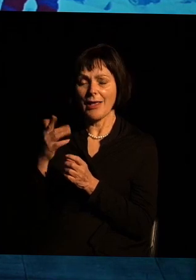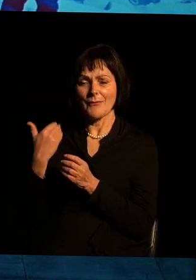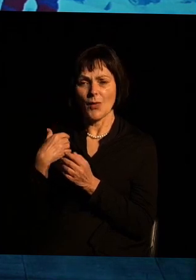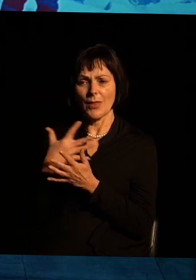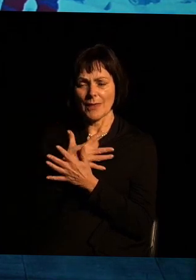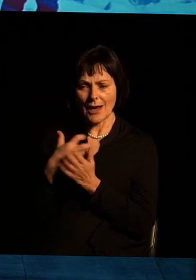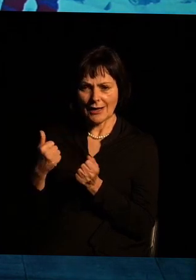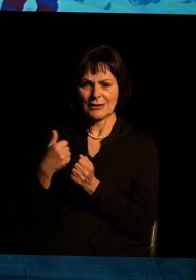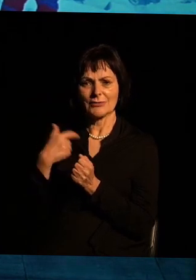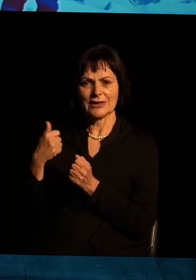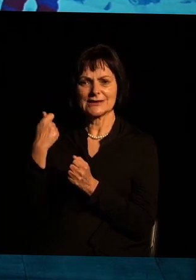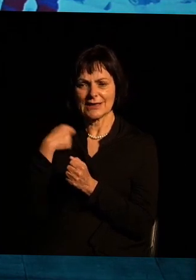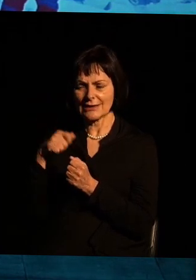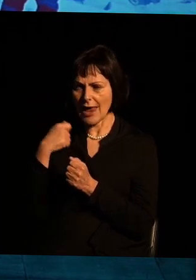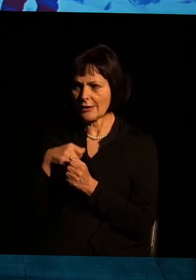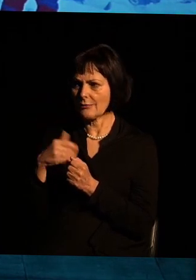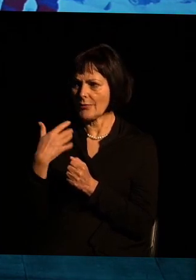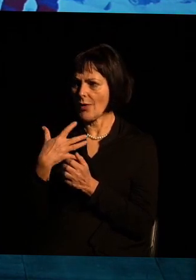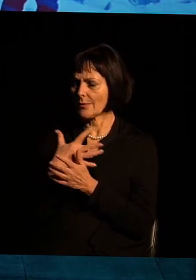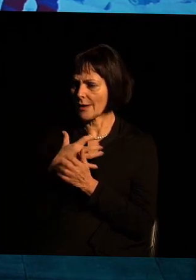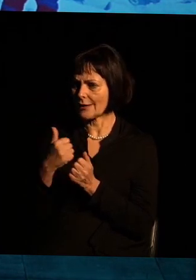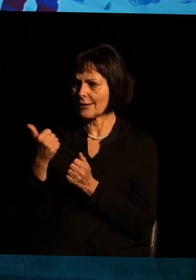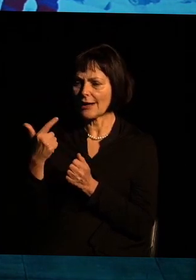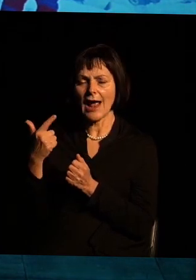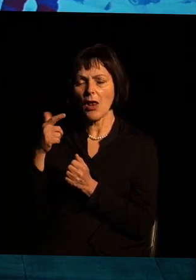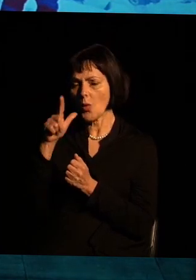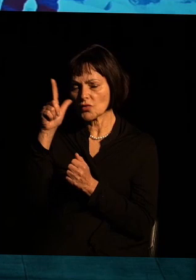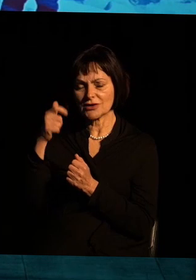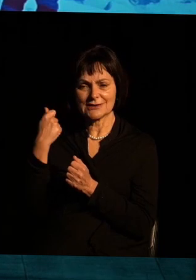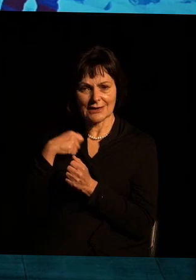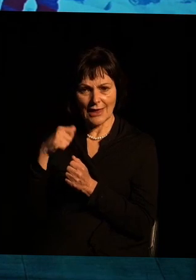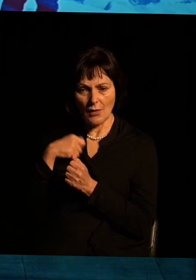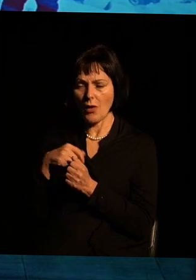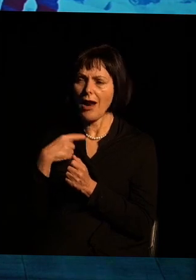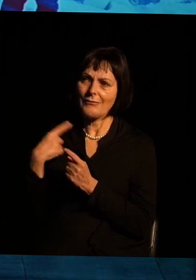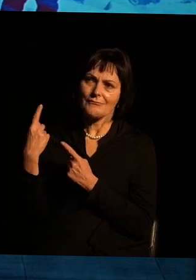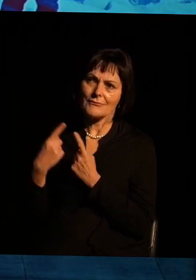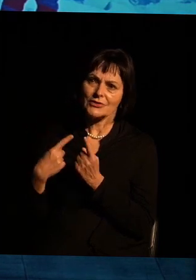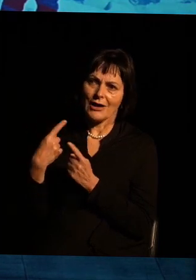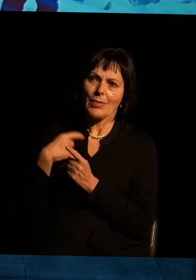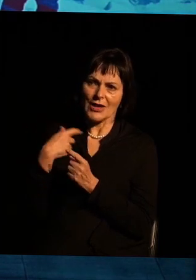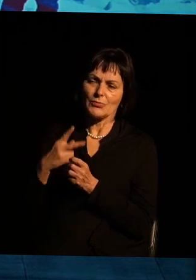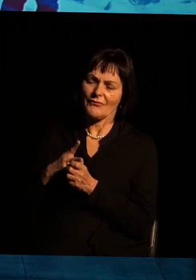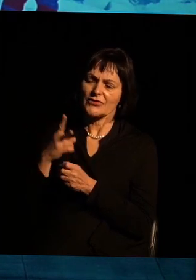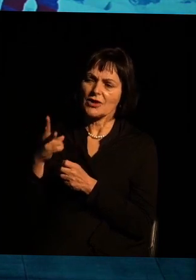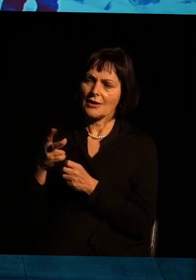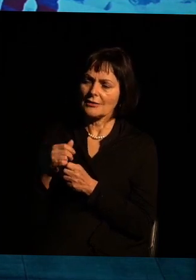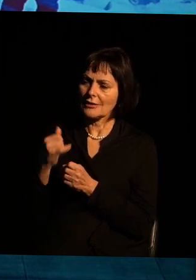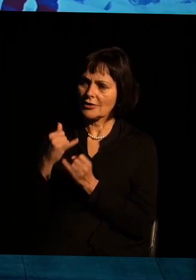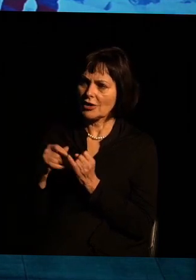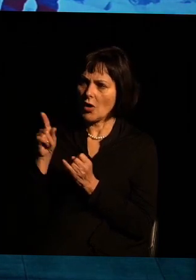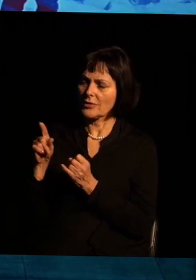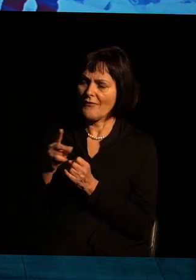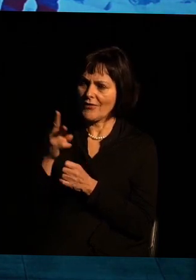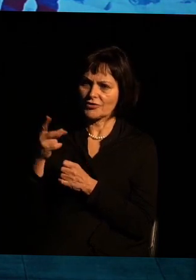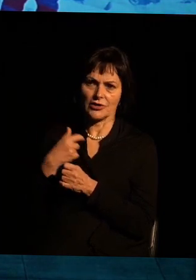wróż zginął, że była tragedia, kilku ludzi tam zginęło, ale wydawało mi się, że też bym wszedł, jeżeli oni weszli,